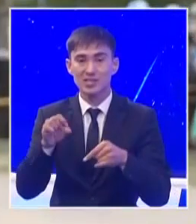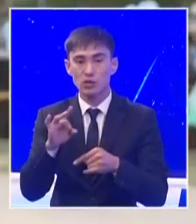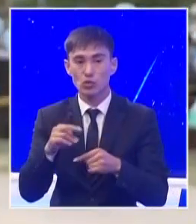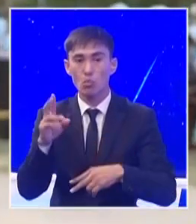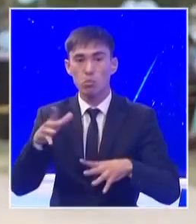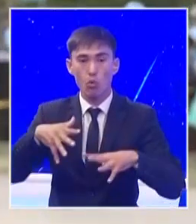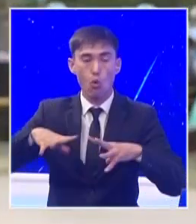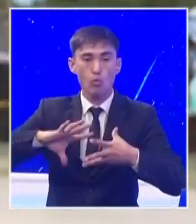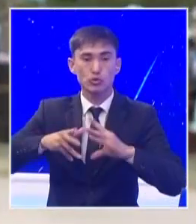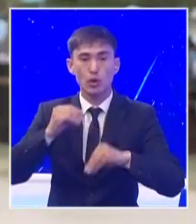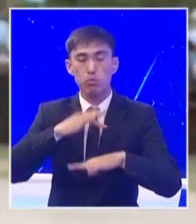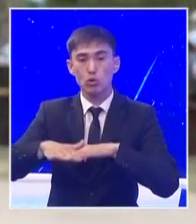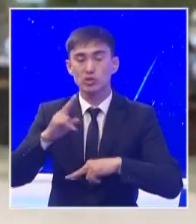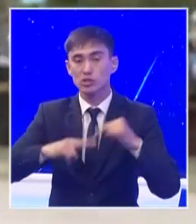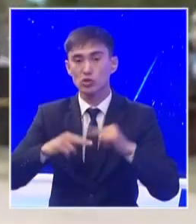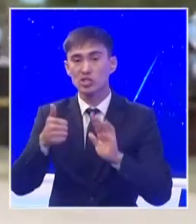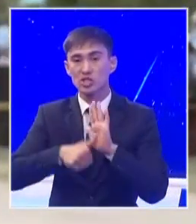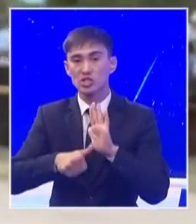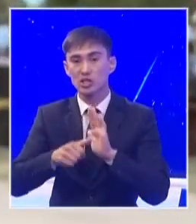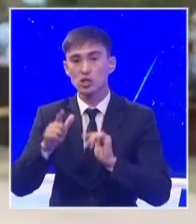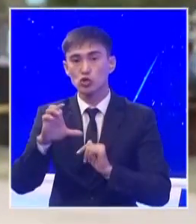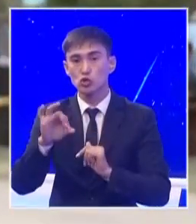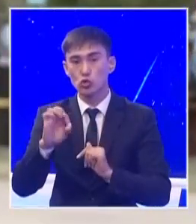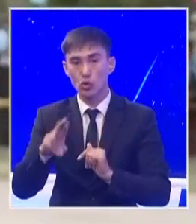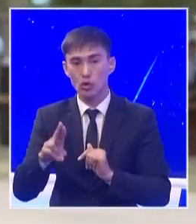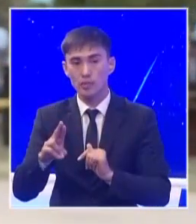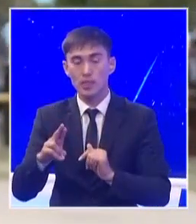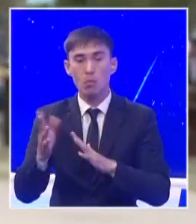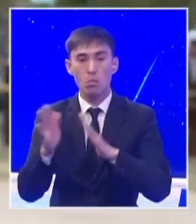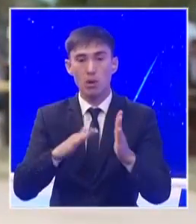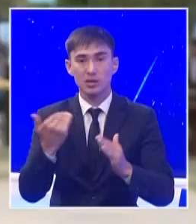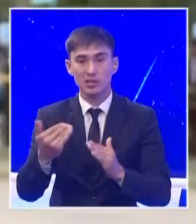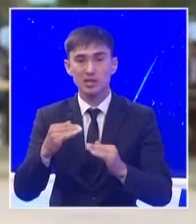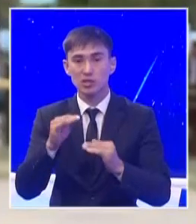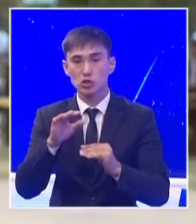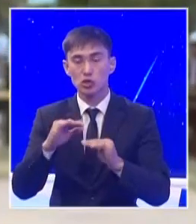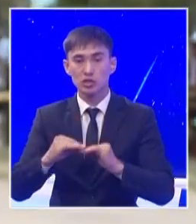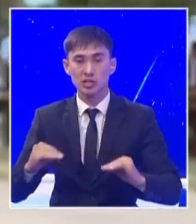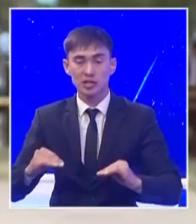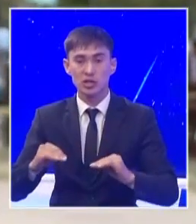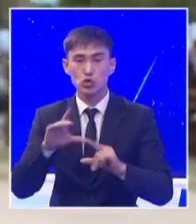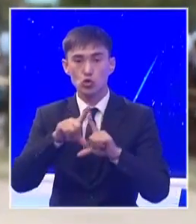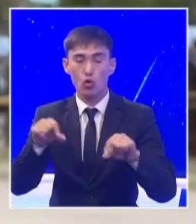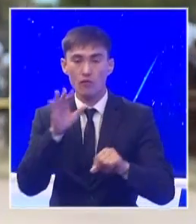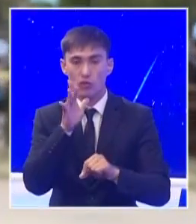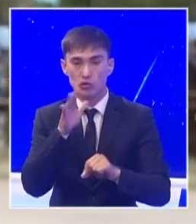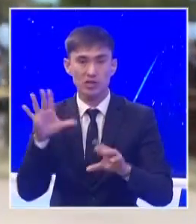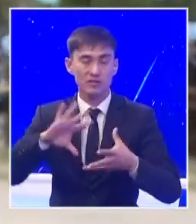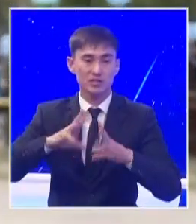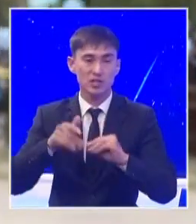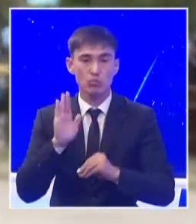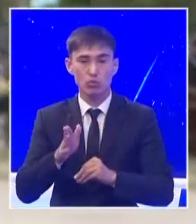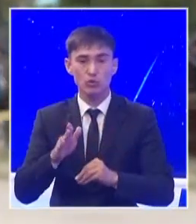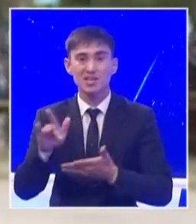застройки здесь 65 соток. Парк ориентирован на детей дошкольного, школьного возраста. И в целом будет